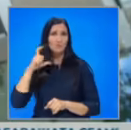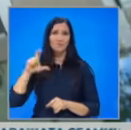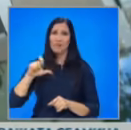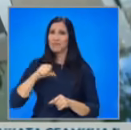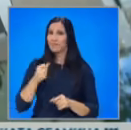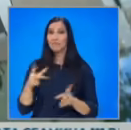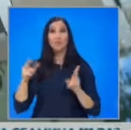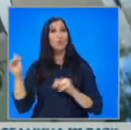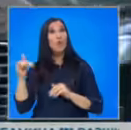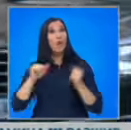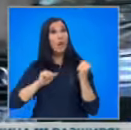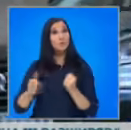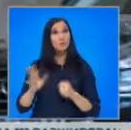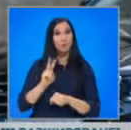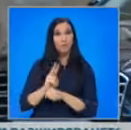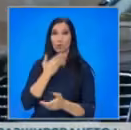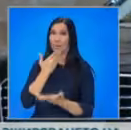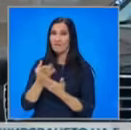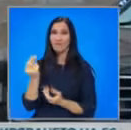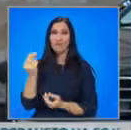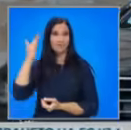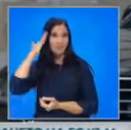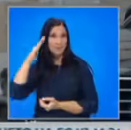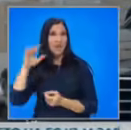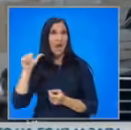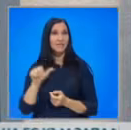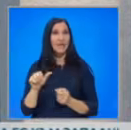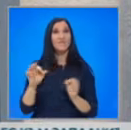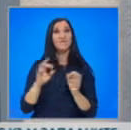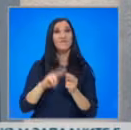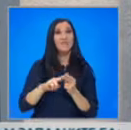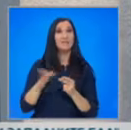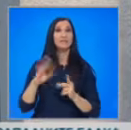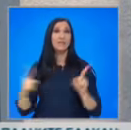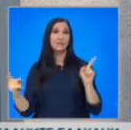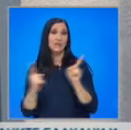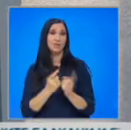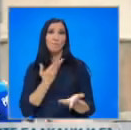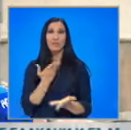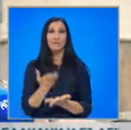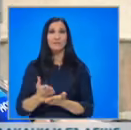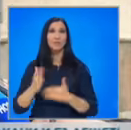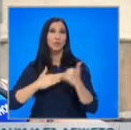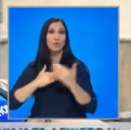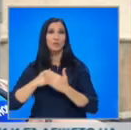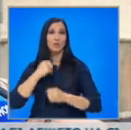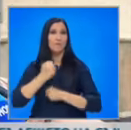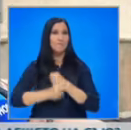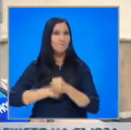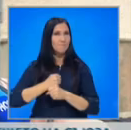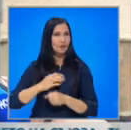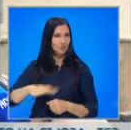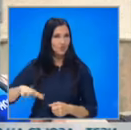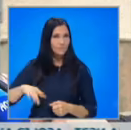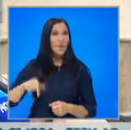дойде в късния следобед. Обяви го финансовият министър Асен Василев след среща с представители на строителния бранш. Това, около което се